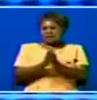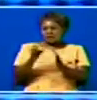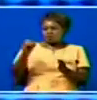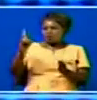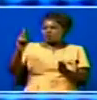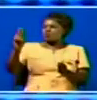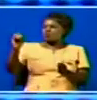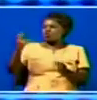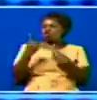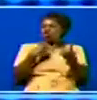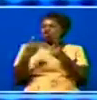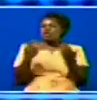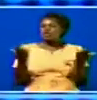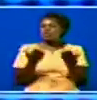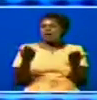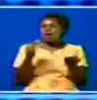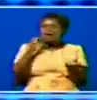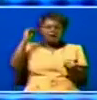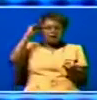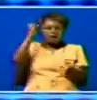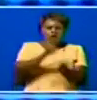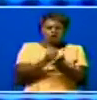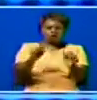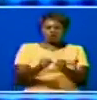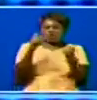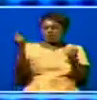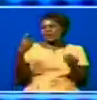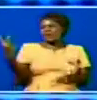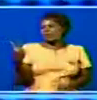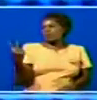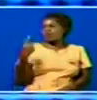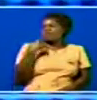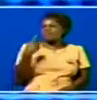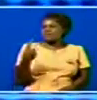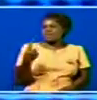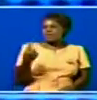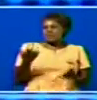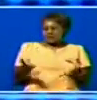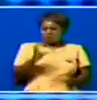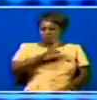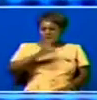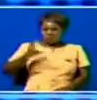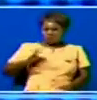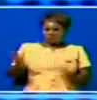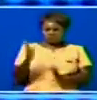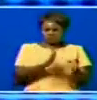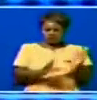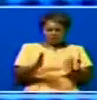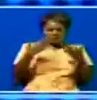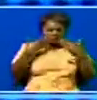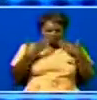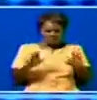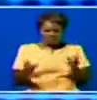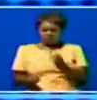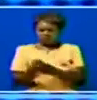Ongwen wakizungumza katika makao makuu ya ukoo wa Kenya. Ongwen na Ndi wamesema kwamba tayari kamati ya maandalizi ya shughuli hiyo imekwisha